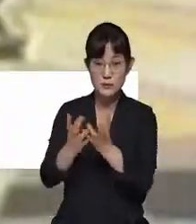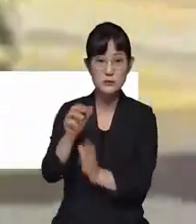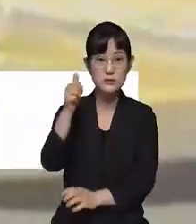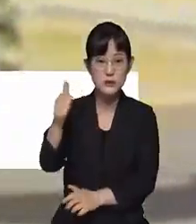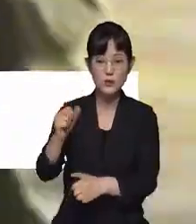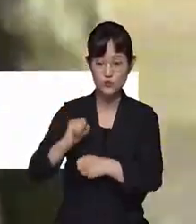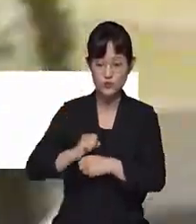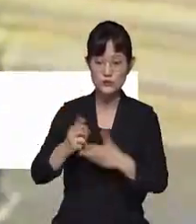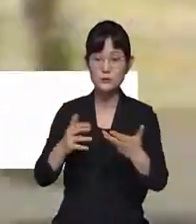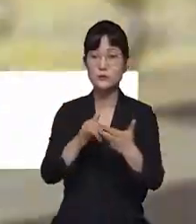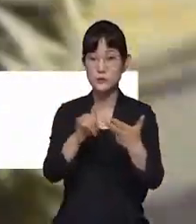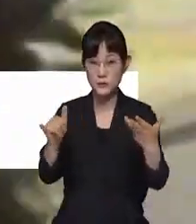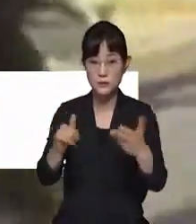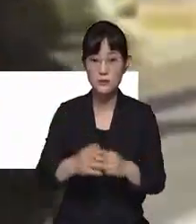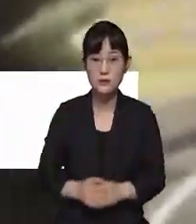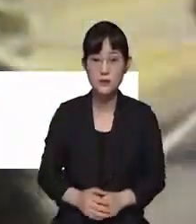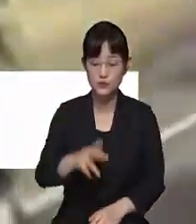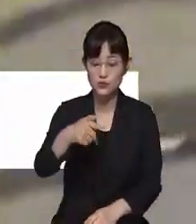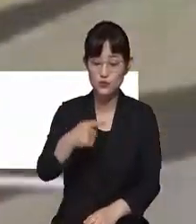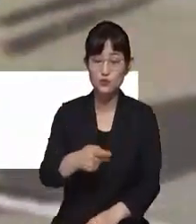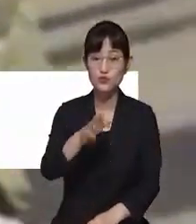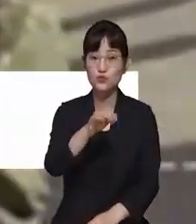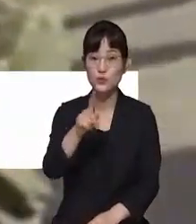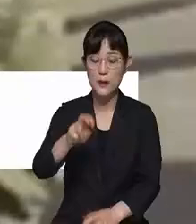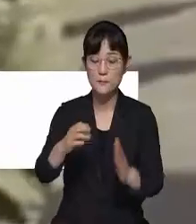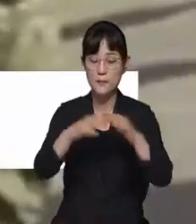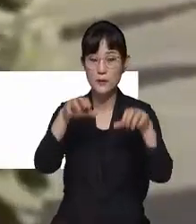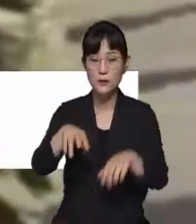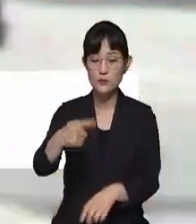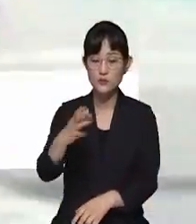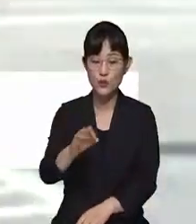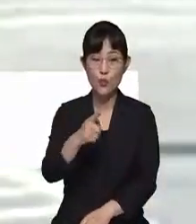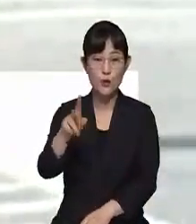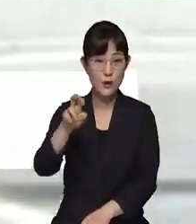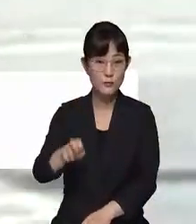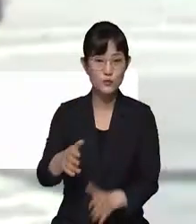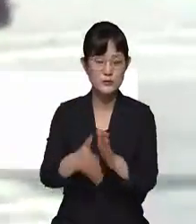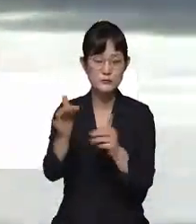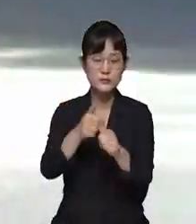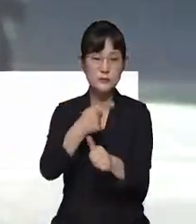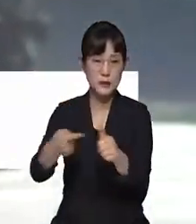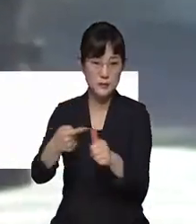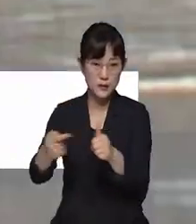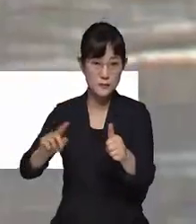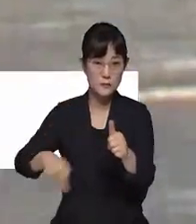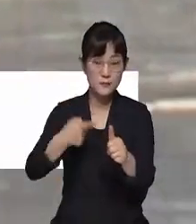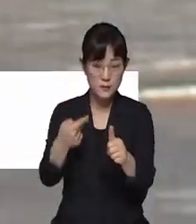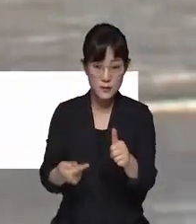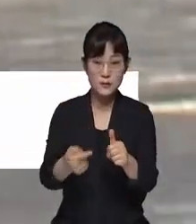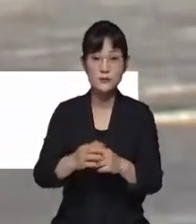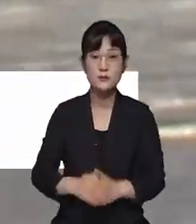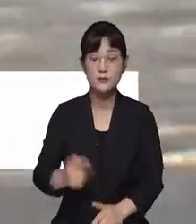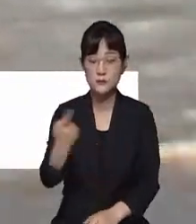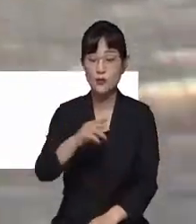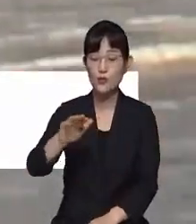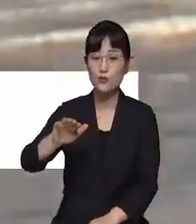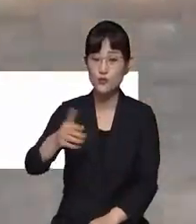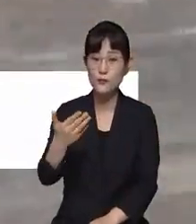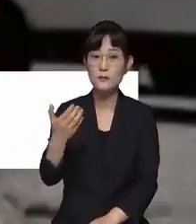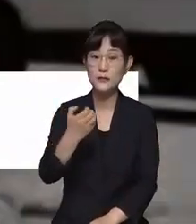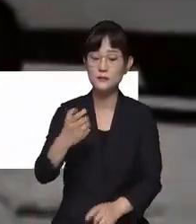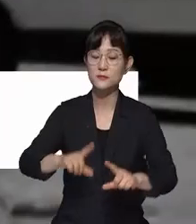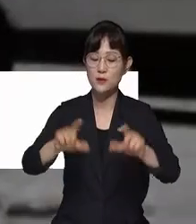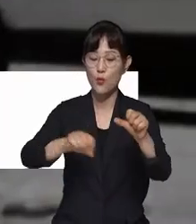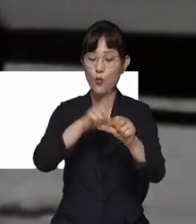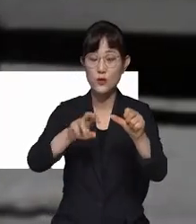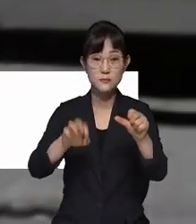부대원 8명으로 광주 주남마을과 송암동 민간인 집단학살 가담자들입니다. 이들은 1980년 5월